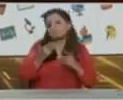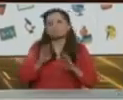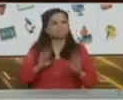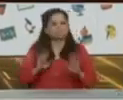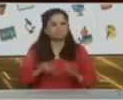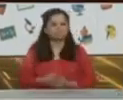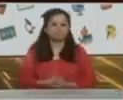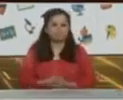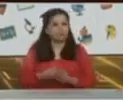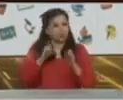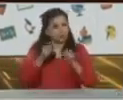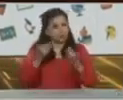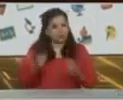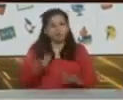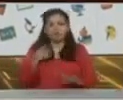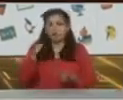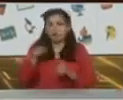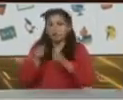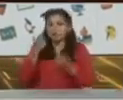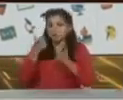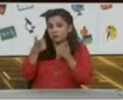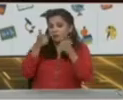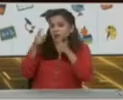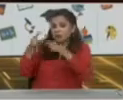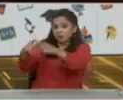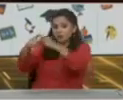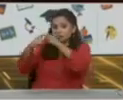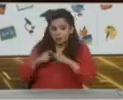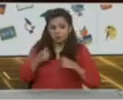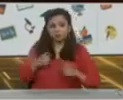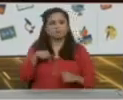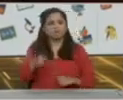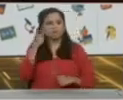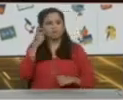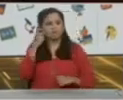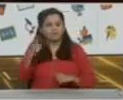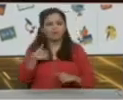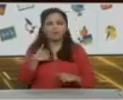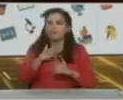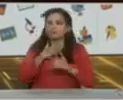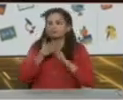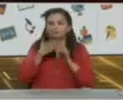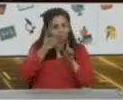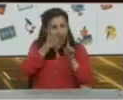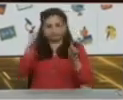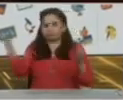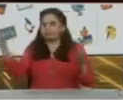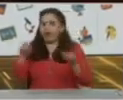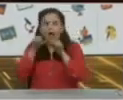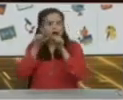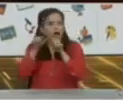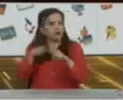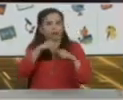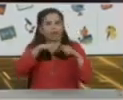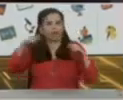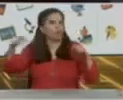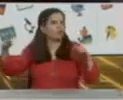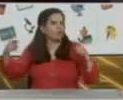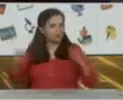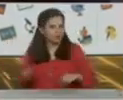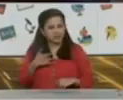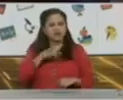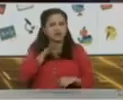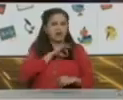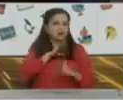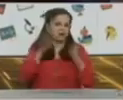चलिए, असम से इतना बढ़िया सवाल मुझे मिला, जरा मैं लंबा ही जवाब दे गया, लेकिन मुझे अच्छा लगा। बहुत बहुत